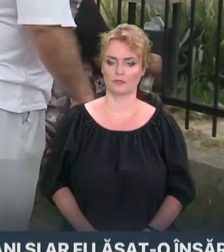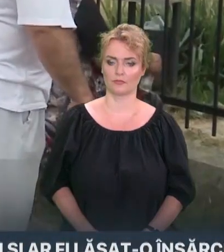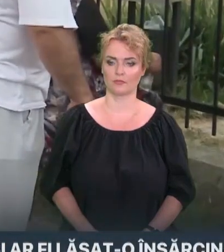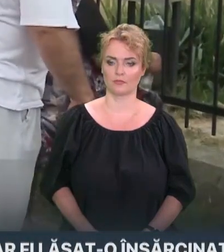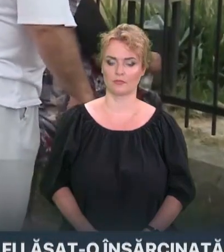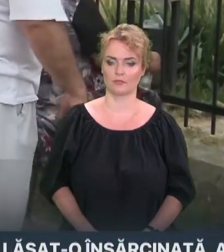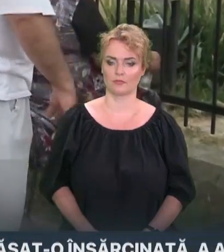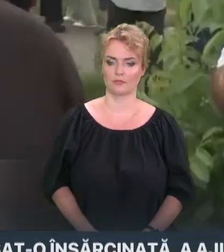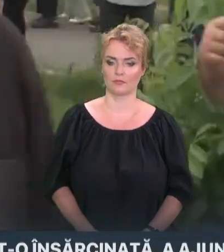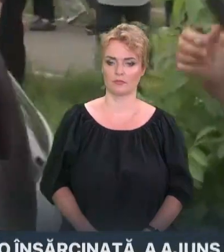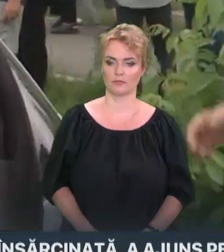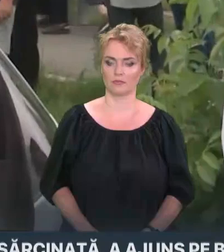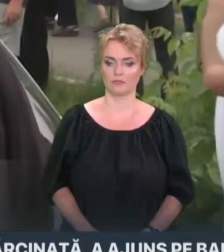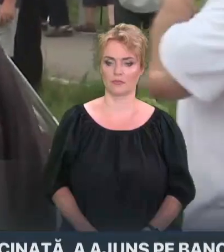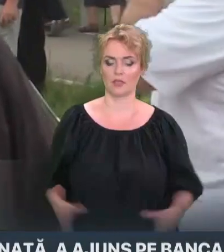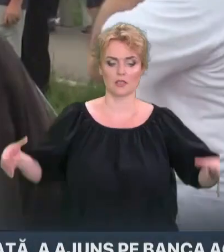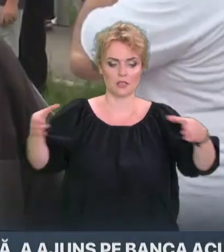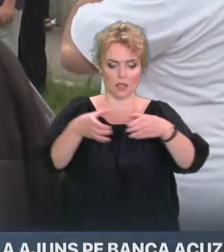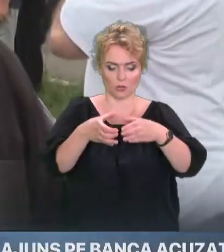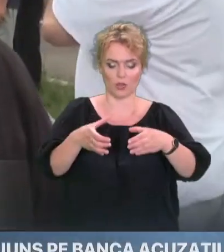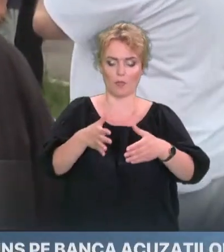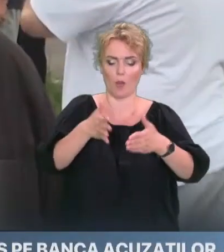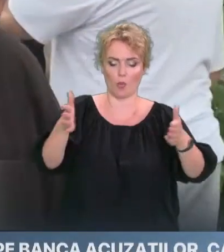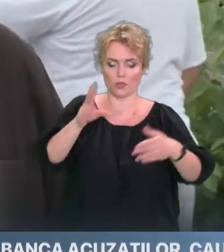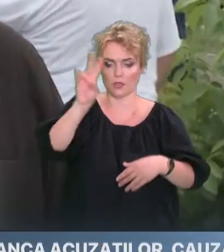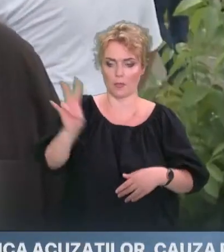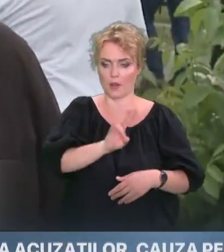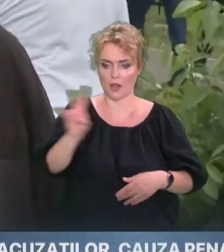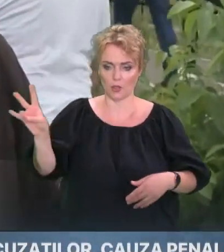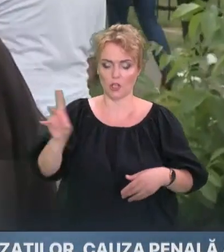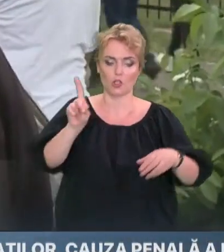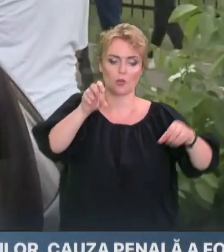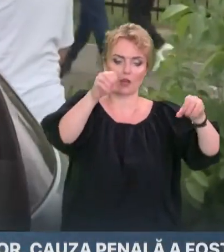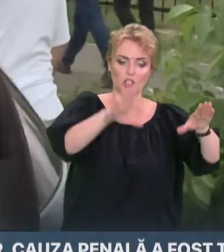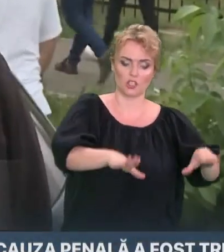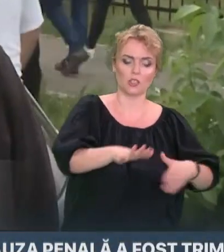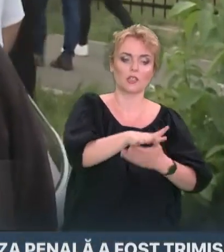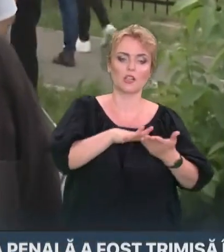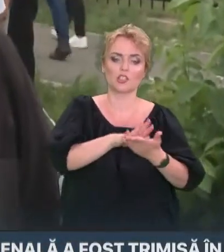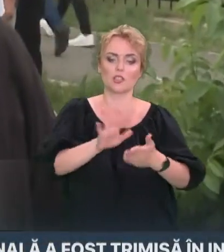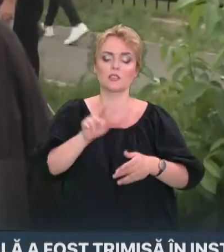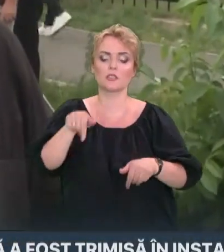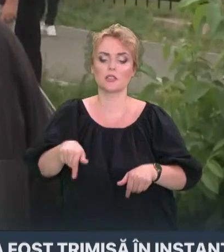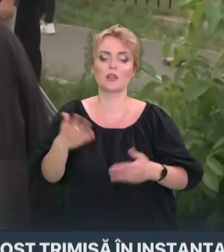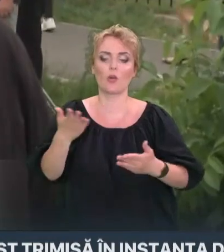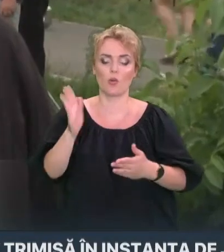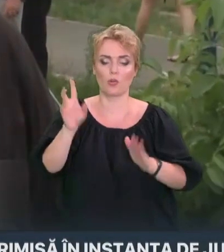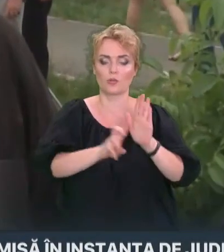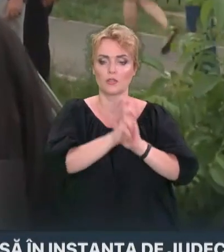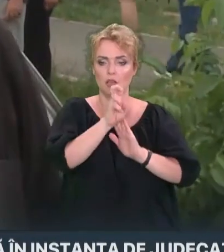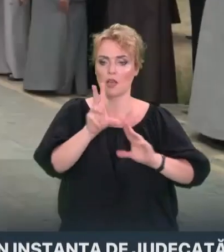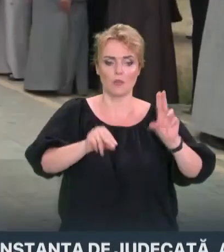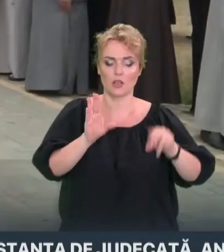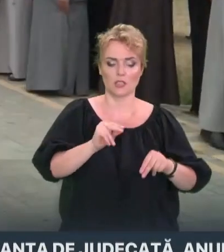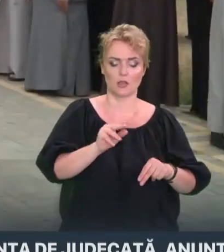Care nu mai e preot. S-au adunat mai mulți preoți ca creștini să potărească sata, soarta satului Răuțel. Nu este corect și nu